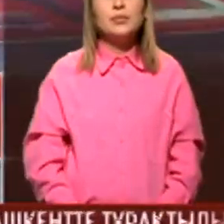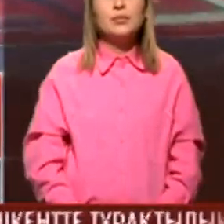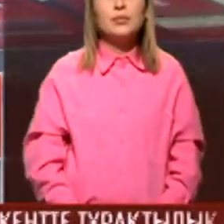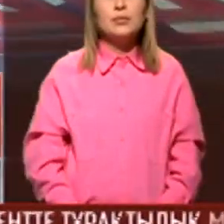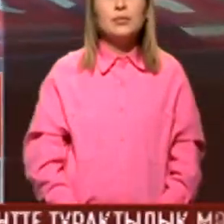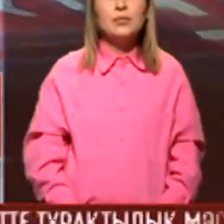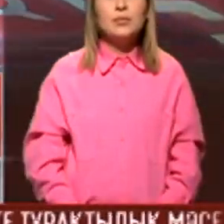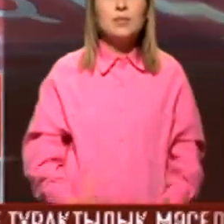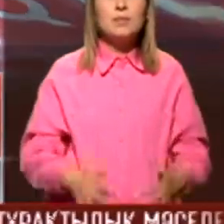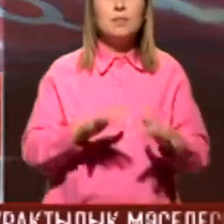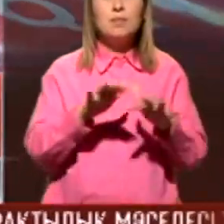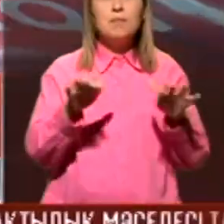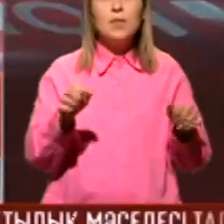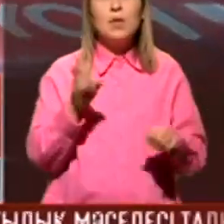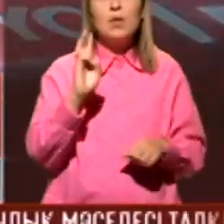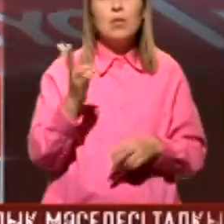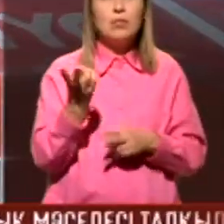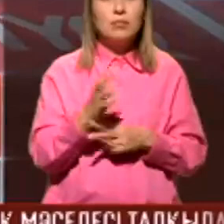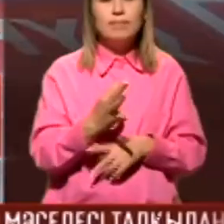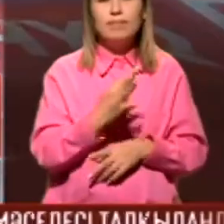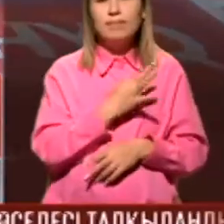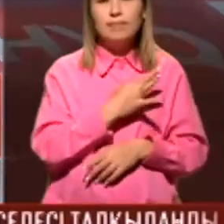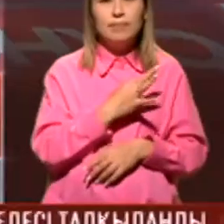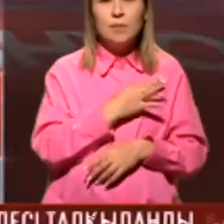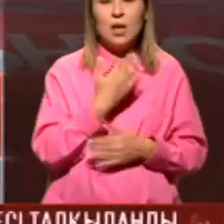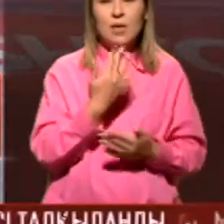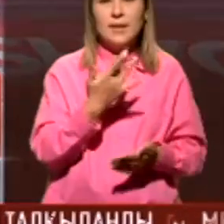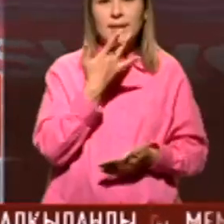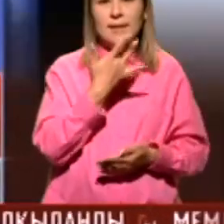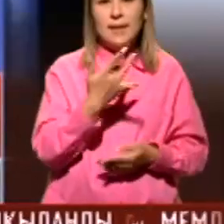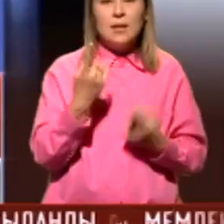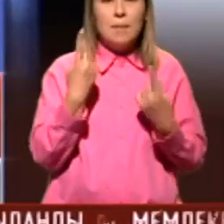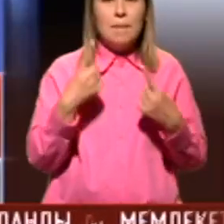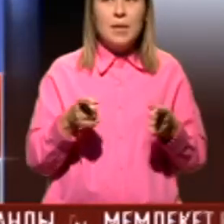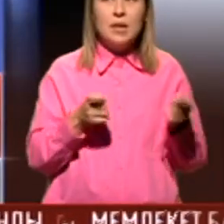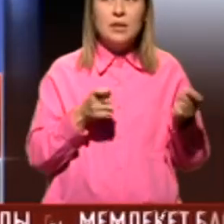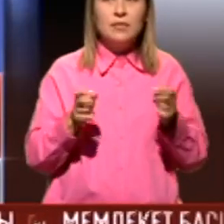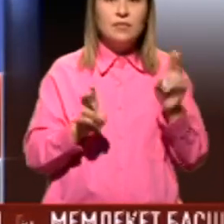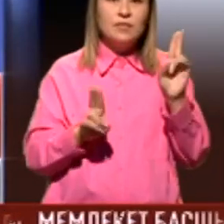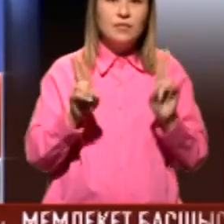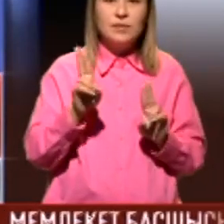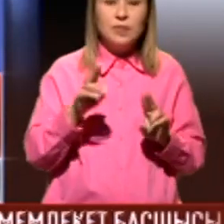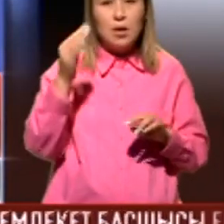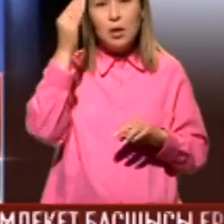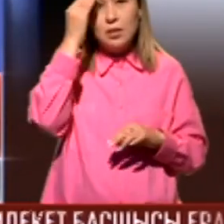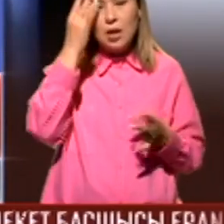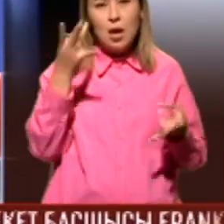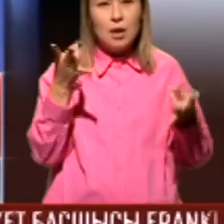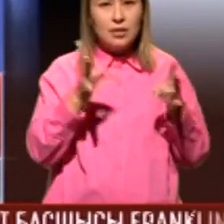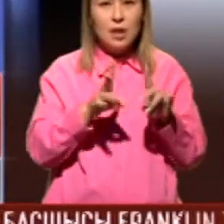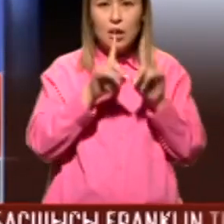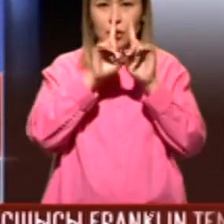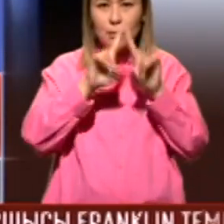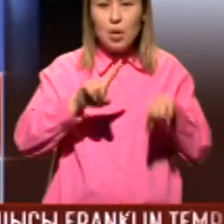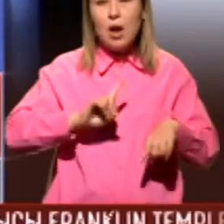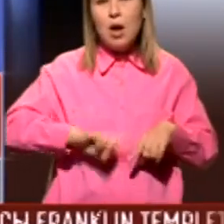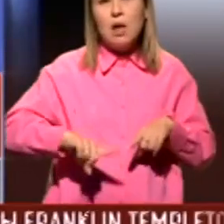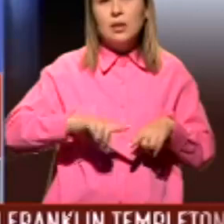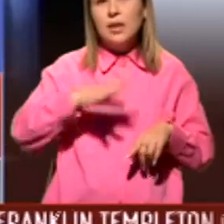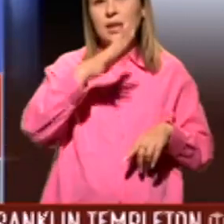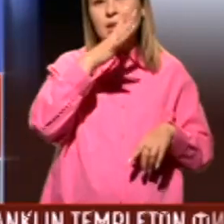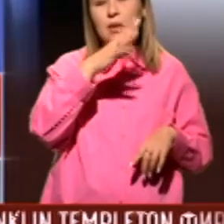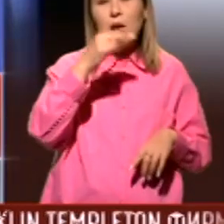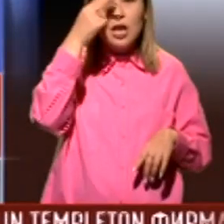Билікке кім келсе ол келсін. Бірақ осы саясаттан басқа жүргізетін тәсілі ой ештеңесі қалмайды. Алдыңғы кезекте